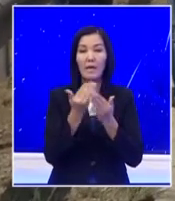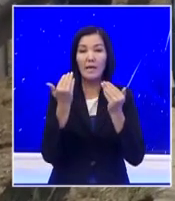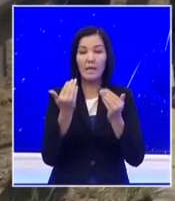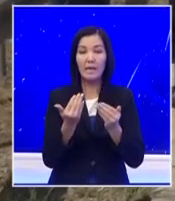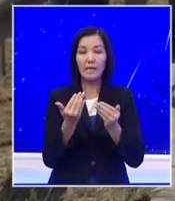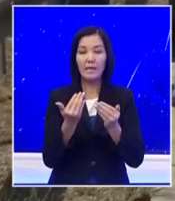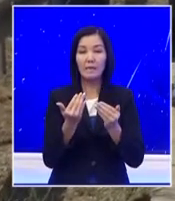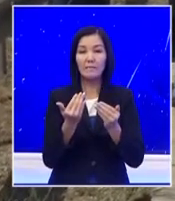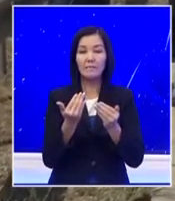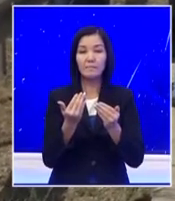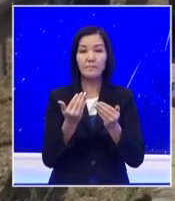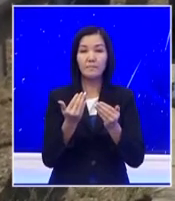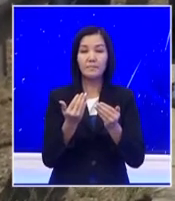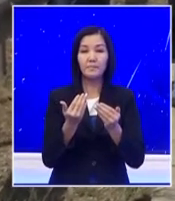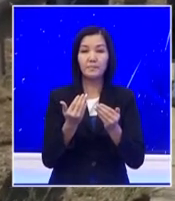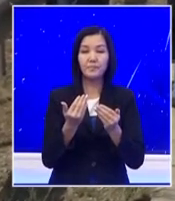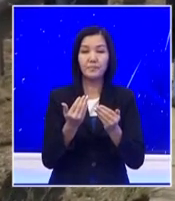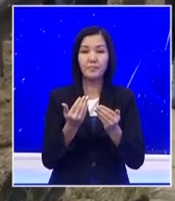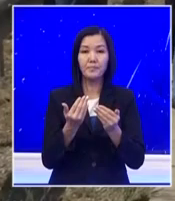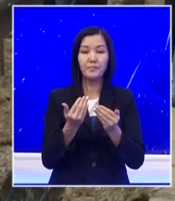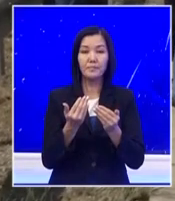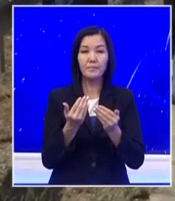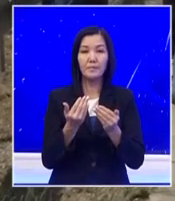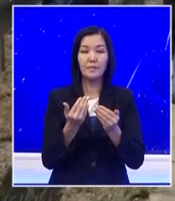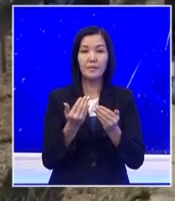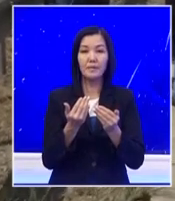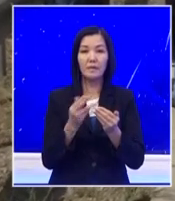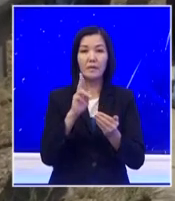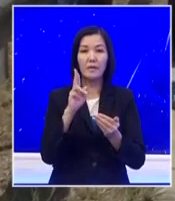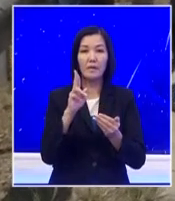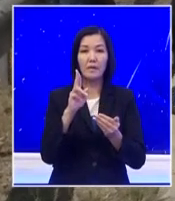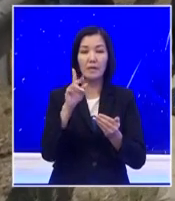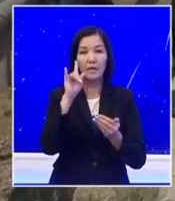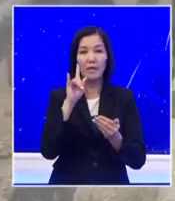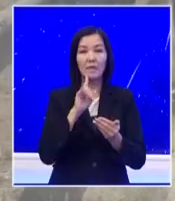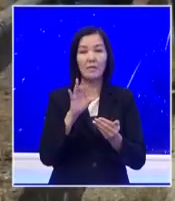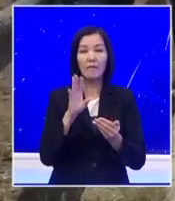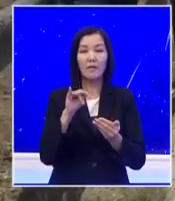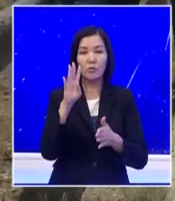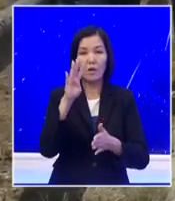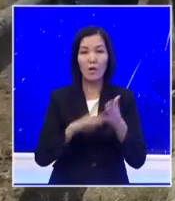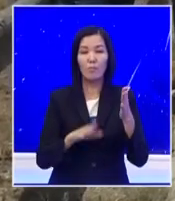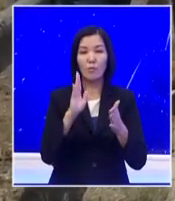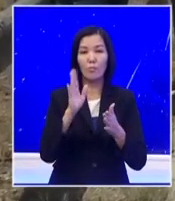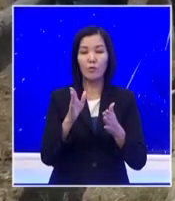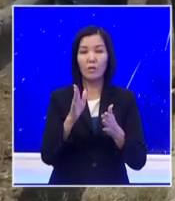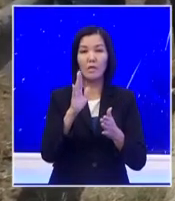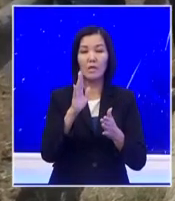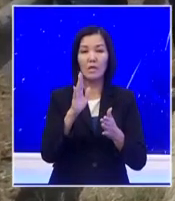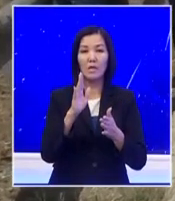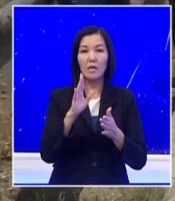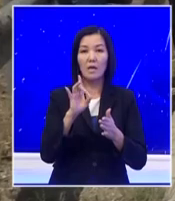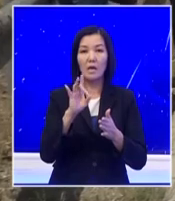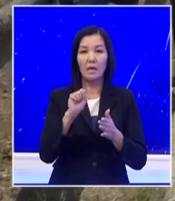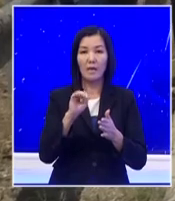кемшіліктер бойынша жаңағы қазавтожол мекемелеріне айыппұл салынатын болады. Енді алдағы уақытта біз